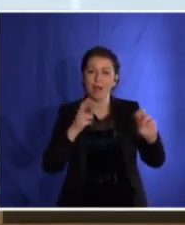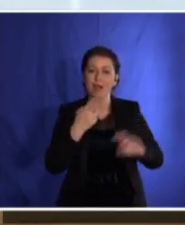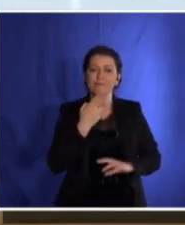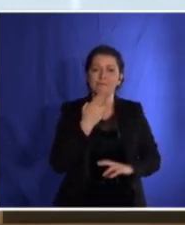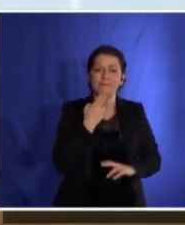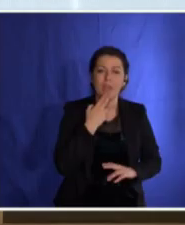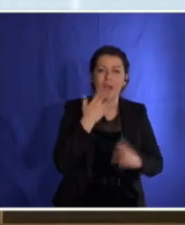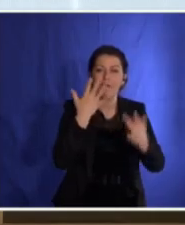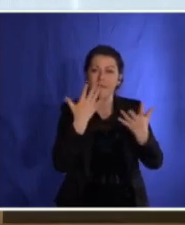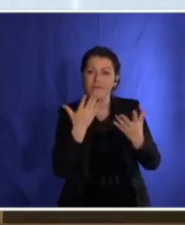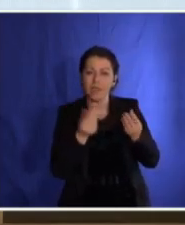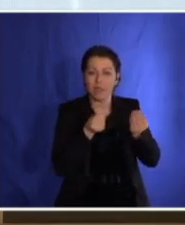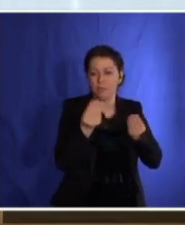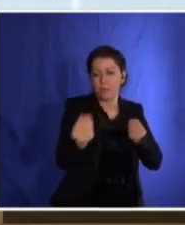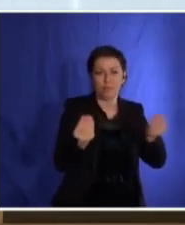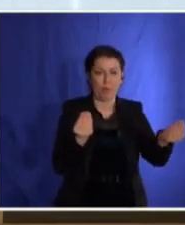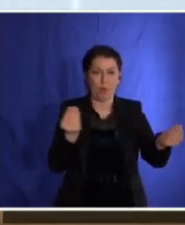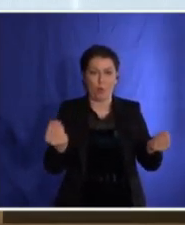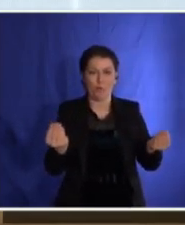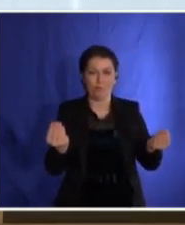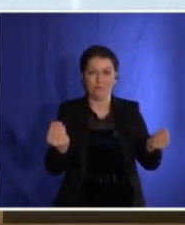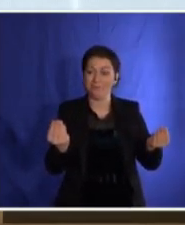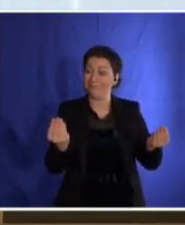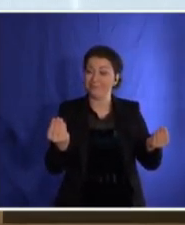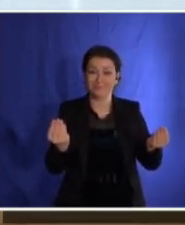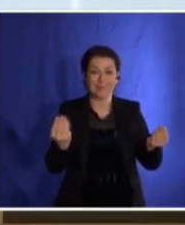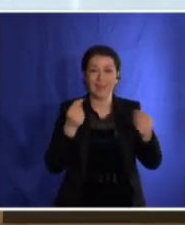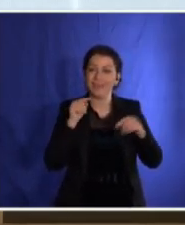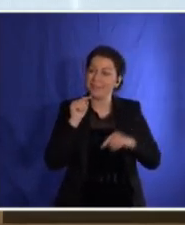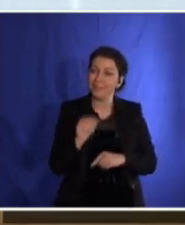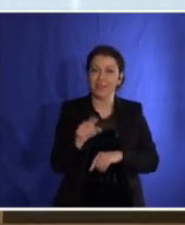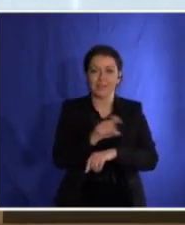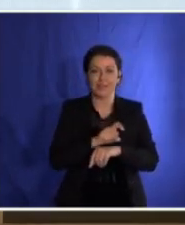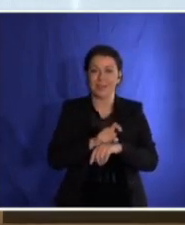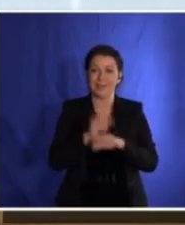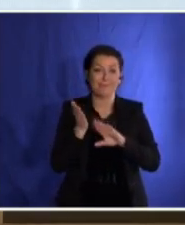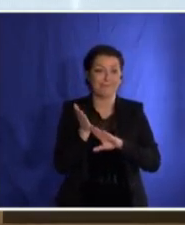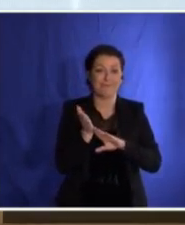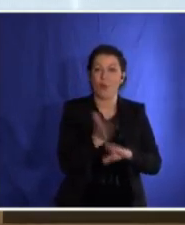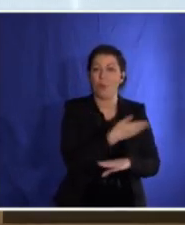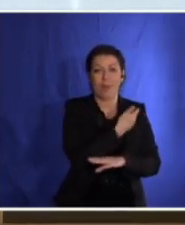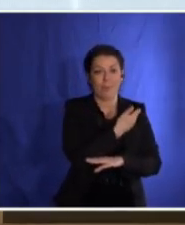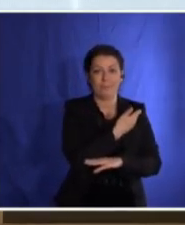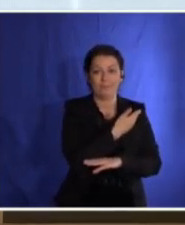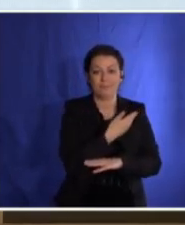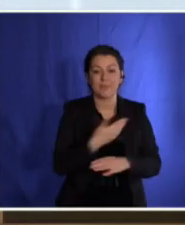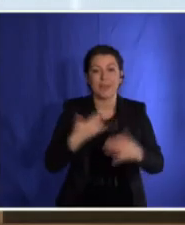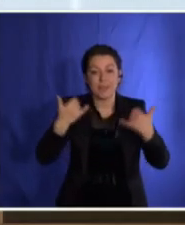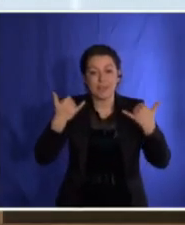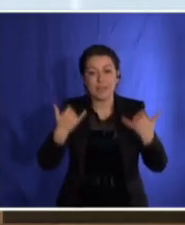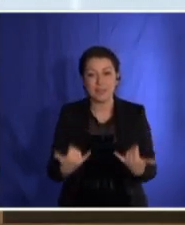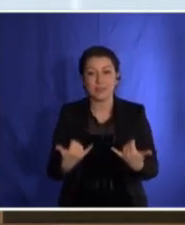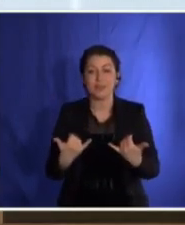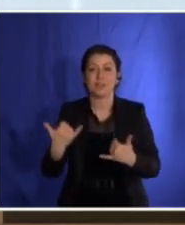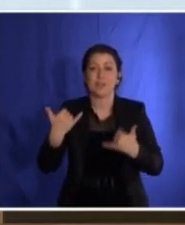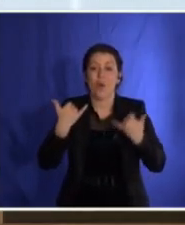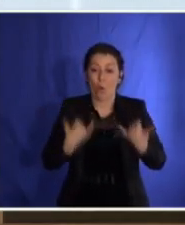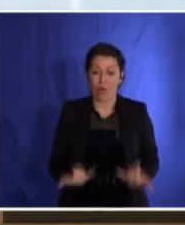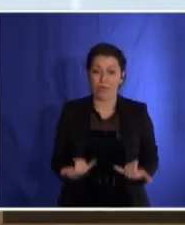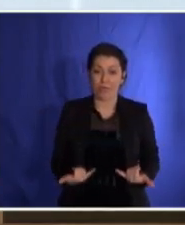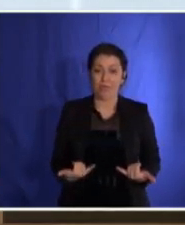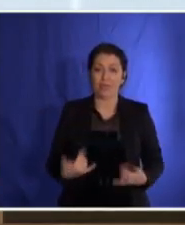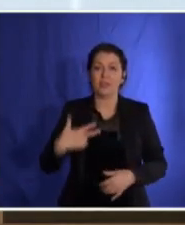bekommt wie viel. Diese Zeiten sind vorbei. Die soziale Frage muss heute lauten,